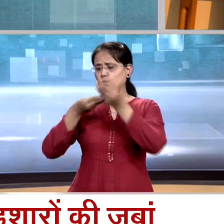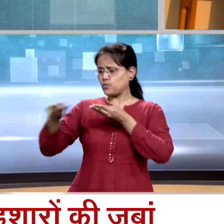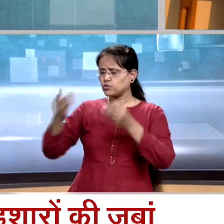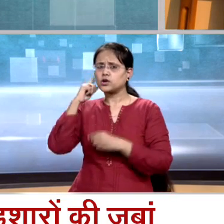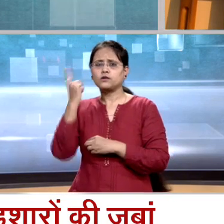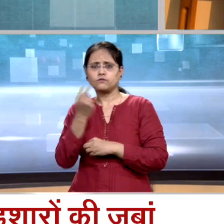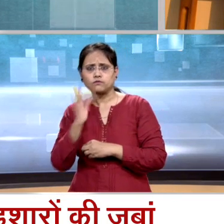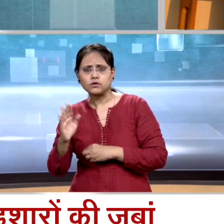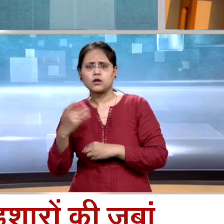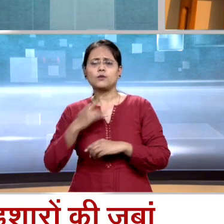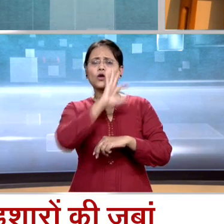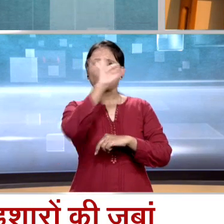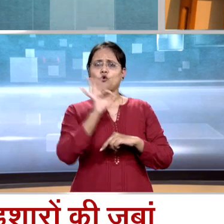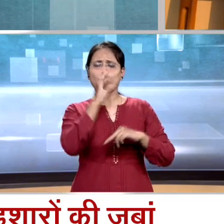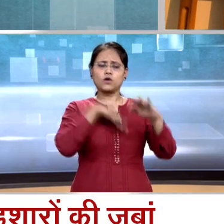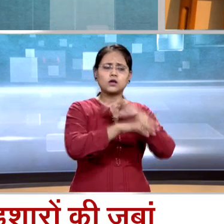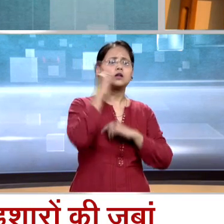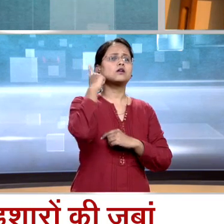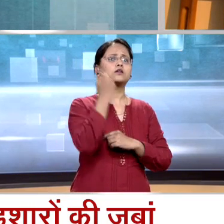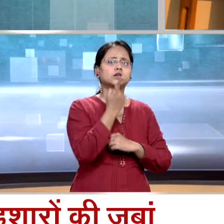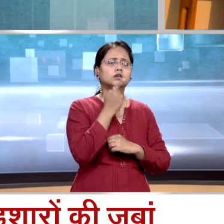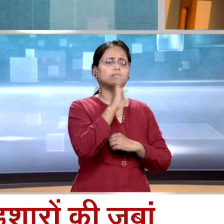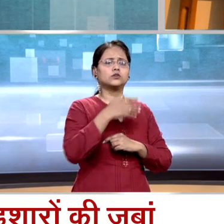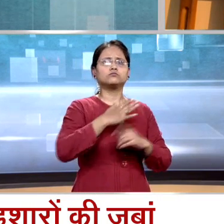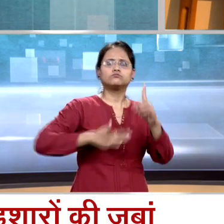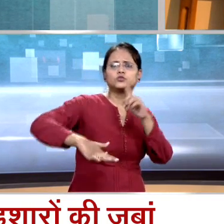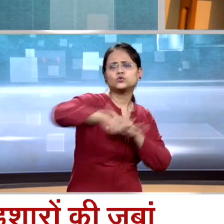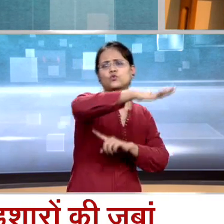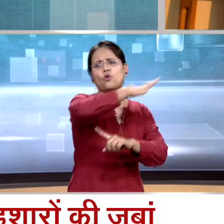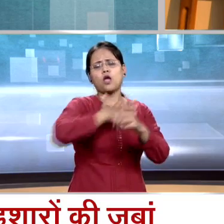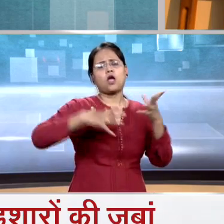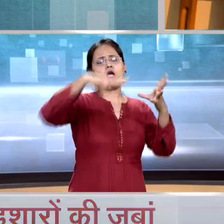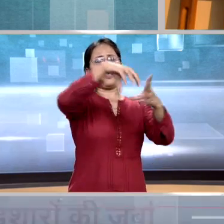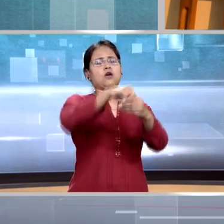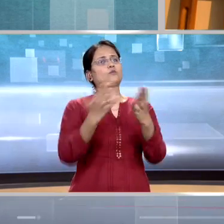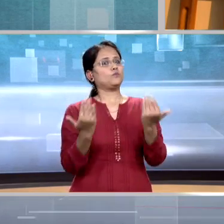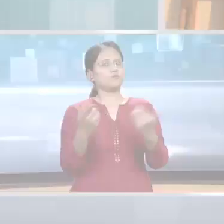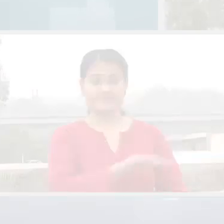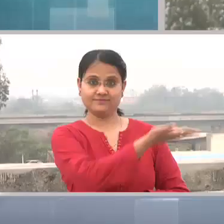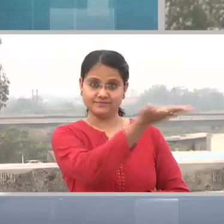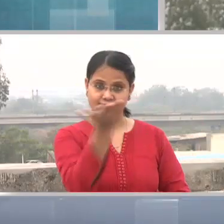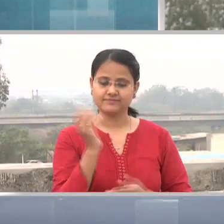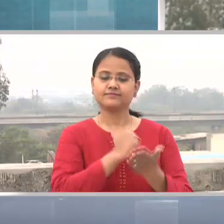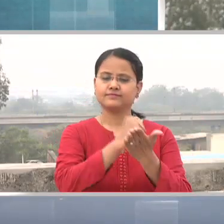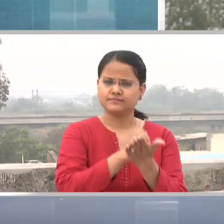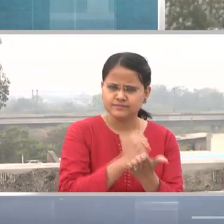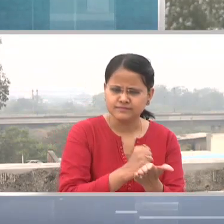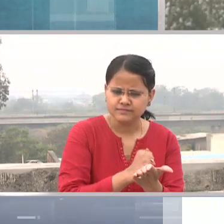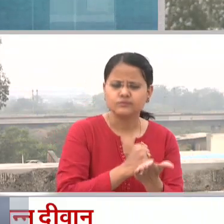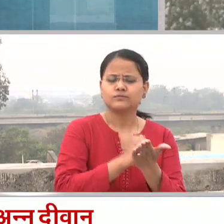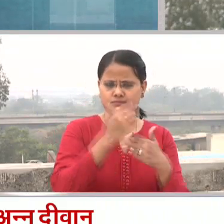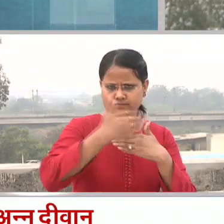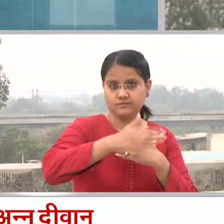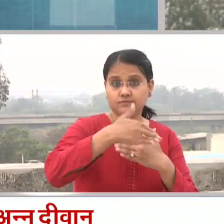है, हमारी नेबरहुड में अगर कोई डेफ है, हमारे ऑफिस में अगर कोई डेफ है, तो हम उनको पूरी तरीके से सोसाइटी में इंटीग्रेट कर पाएंगे। इन लोगों ने कोशिश